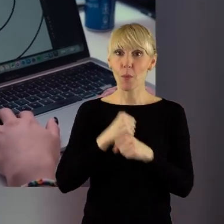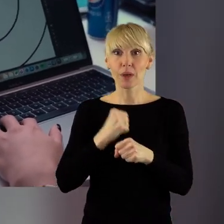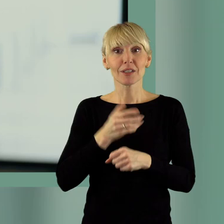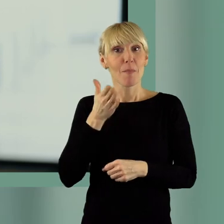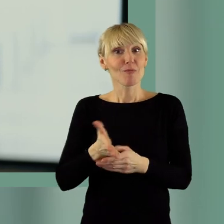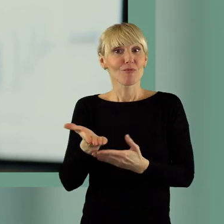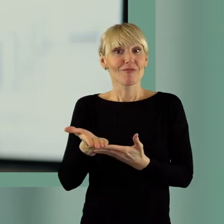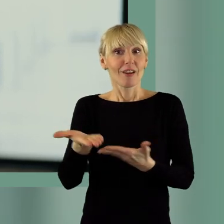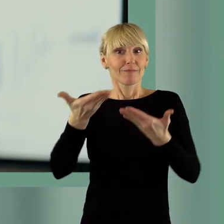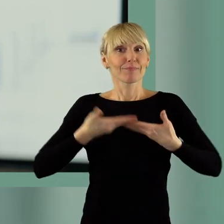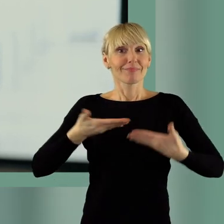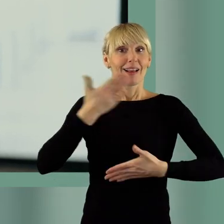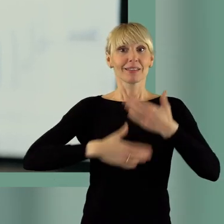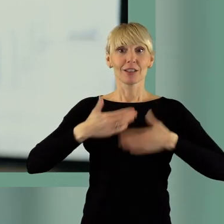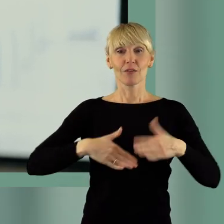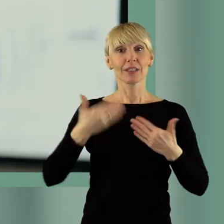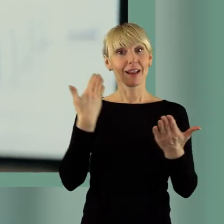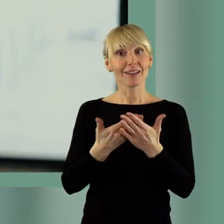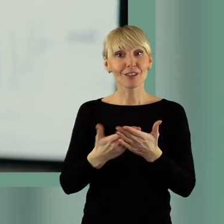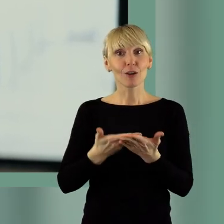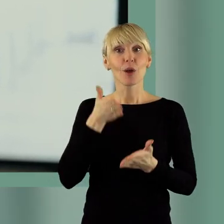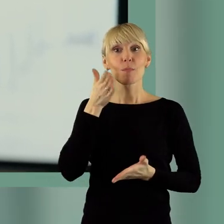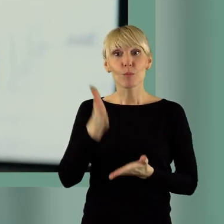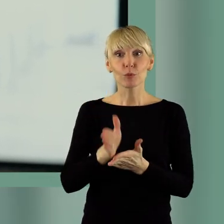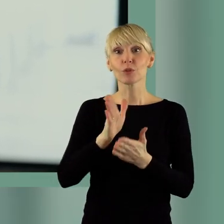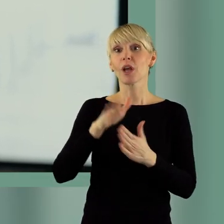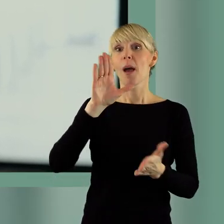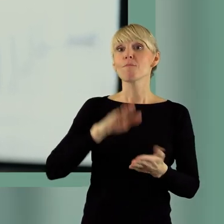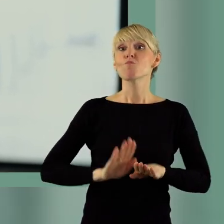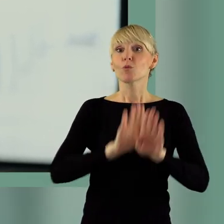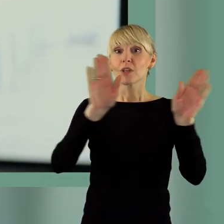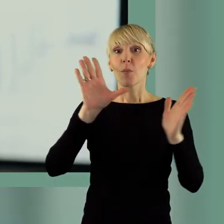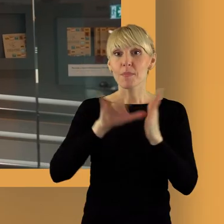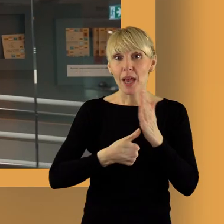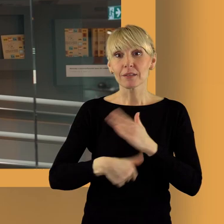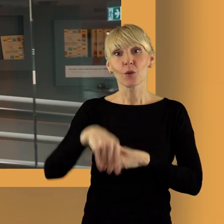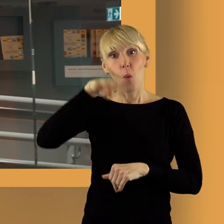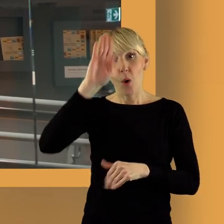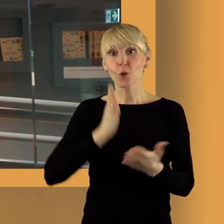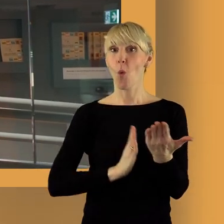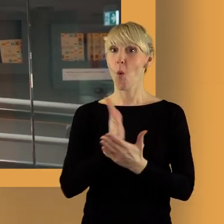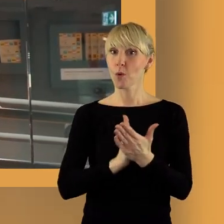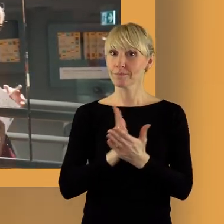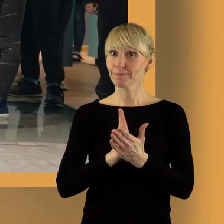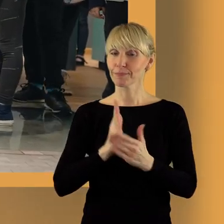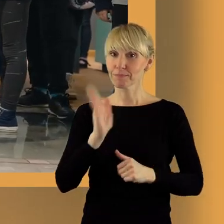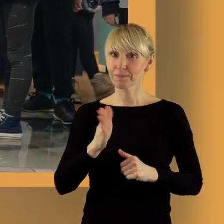nam frajdę, ponieważ będzie to w życiu w Muzeum Miasta Łodzi.